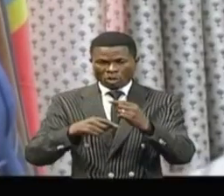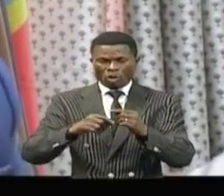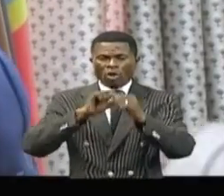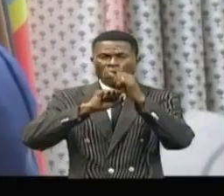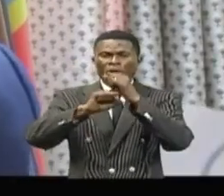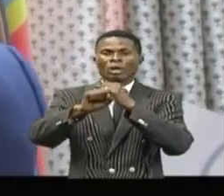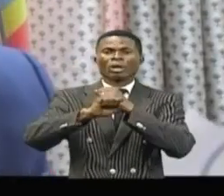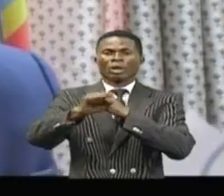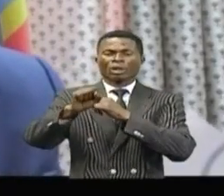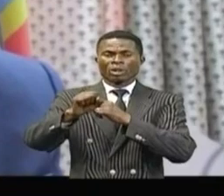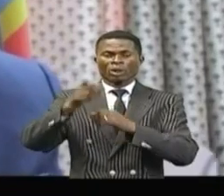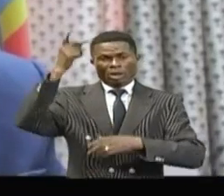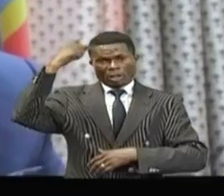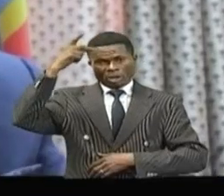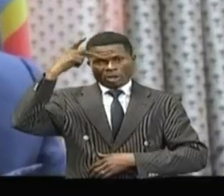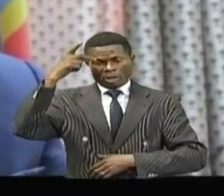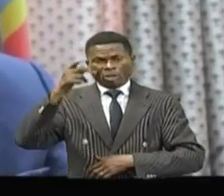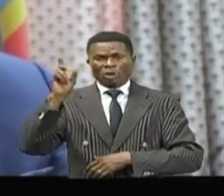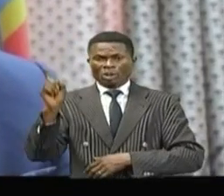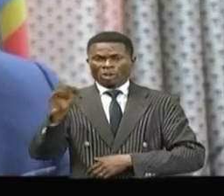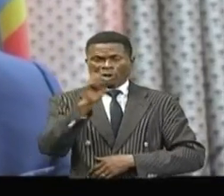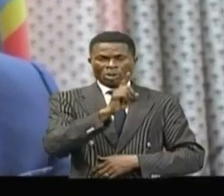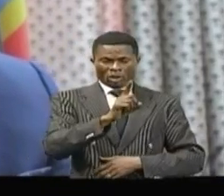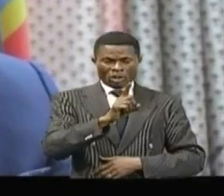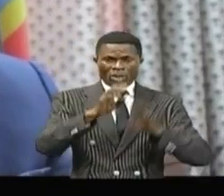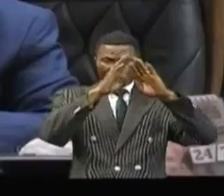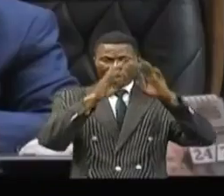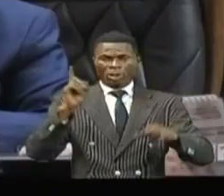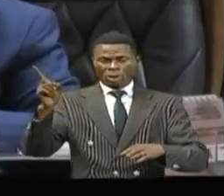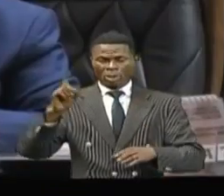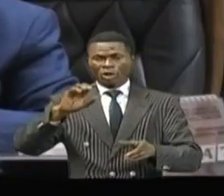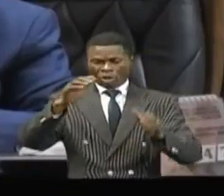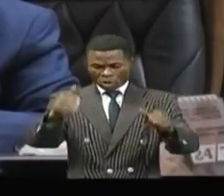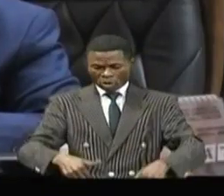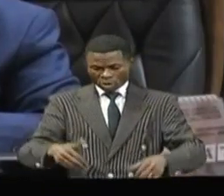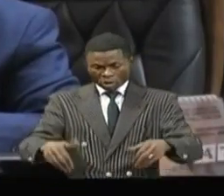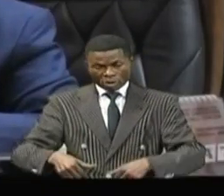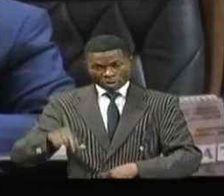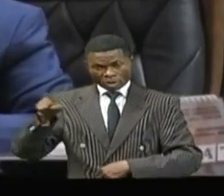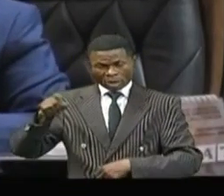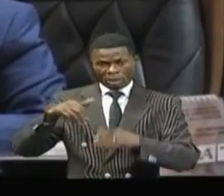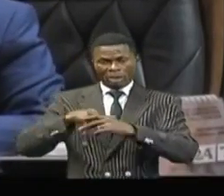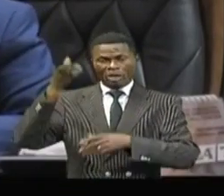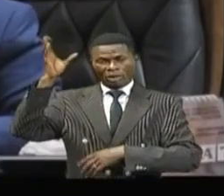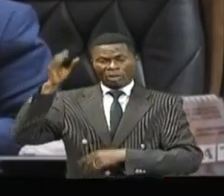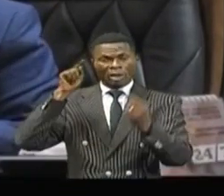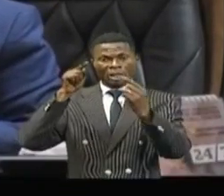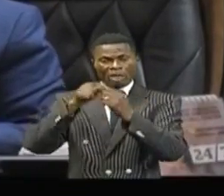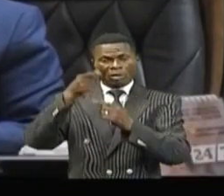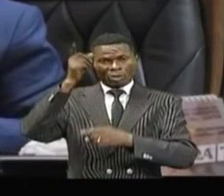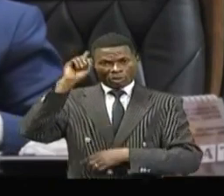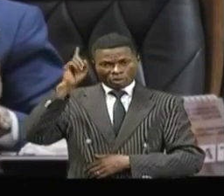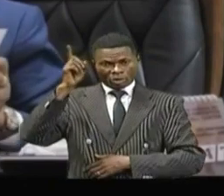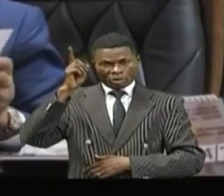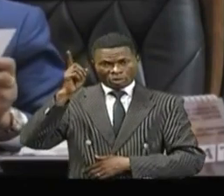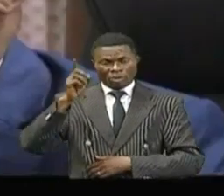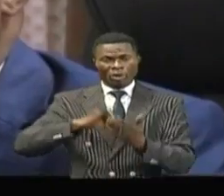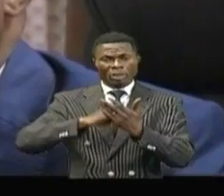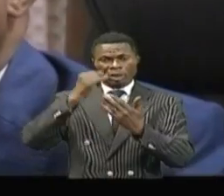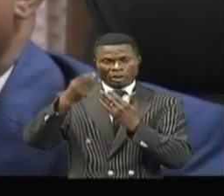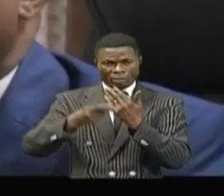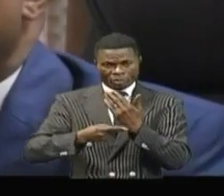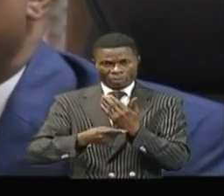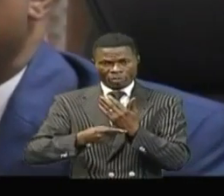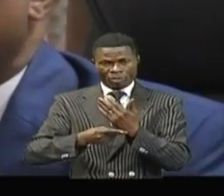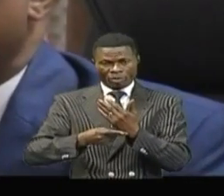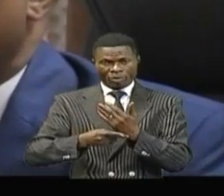promouvoir la politique à chacun un toit et un champ dans son village. L'objectif principal de ce projet